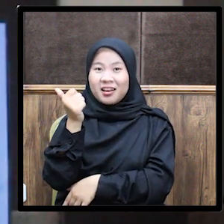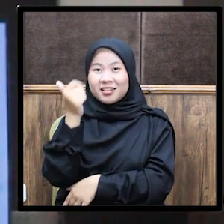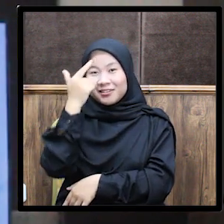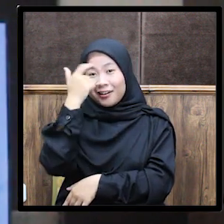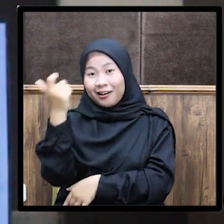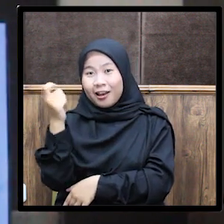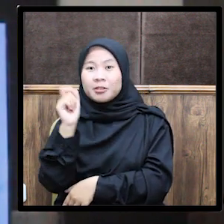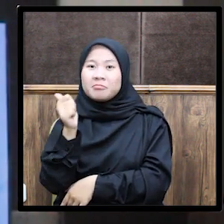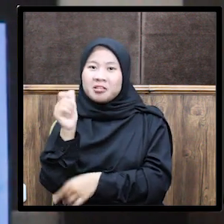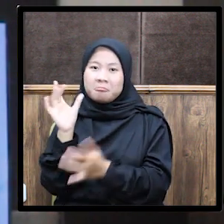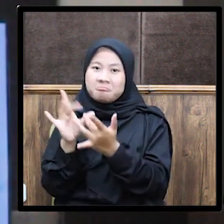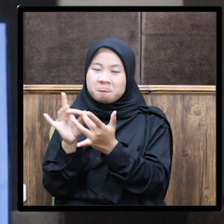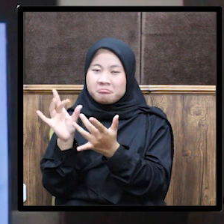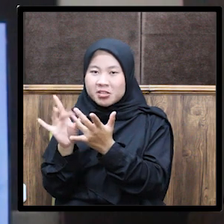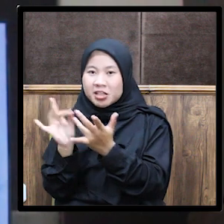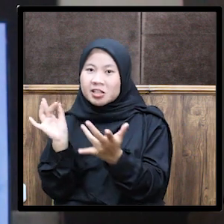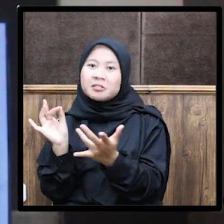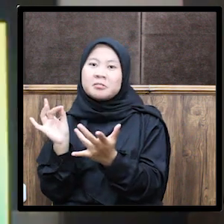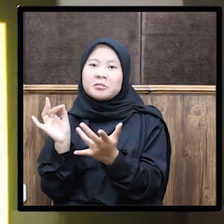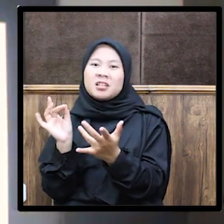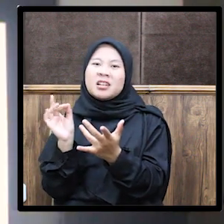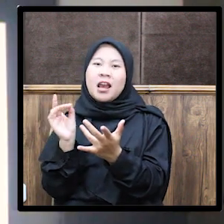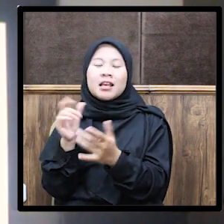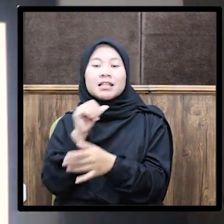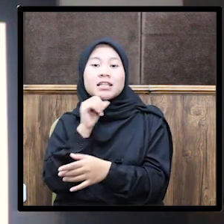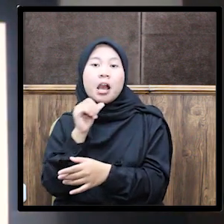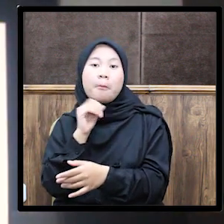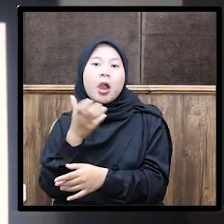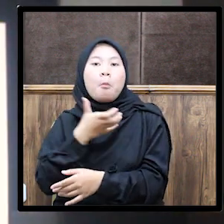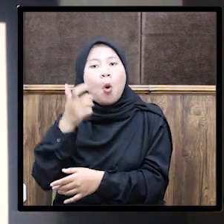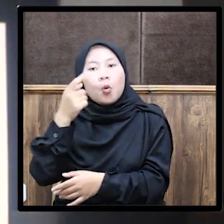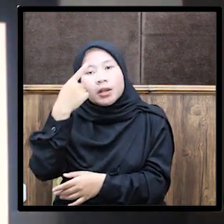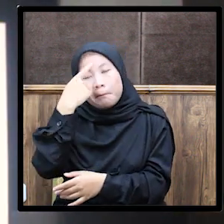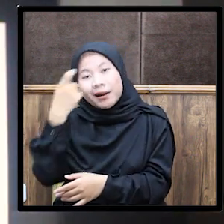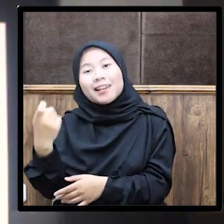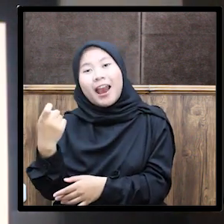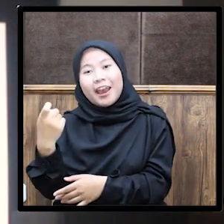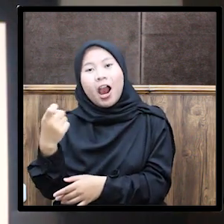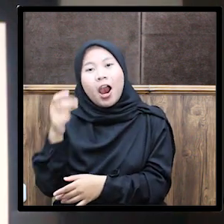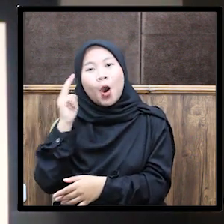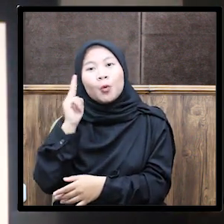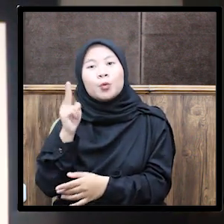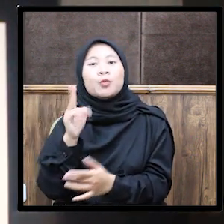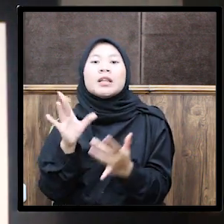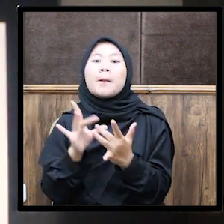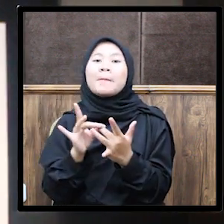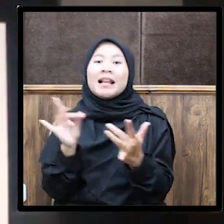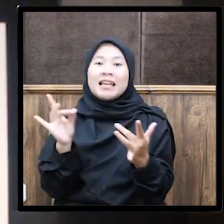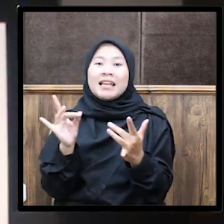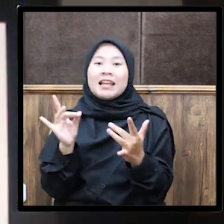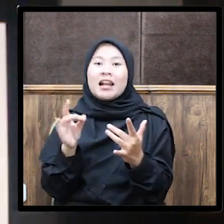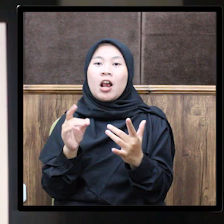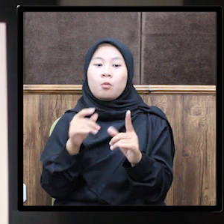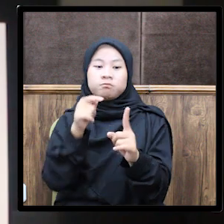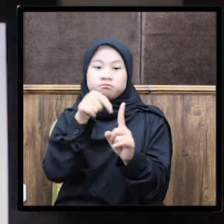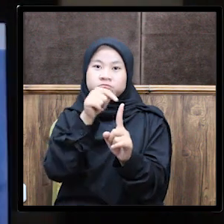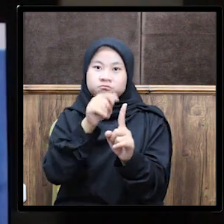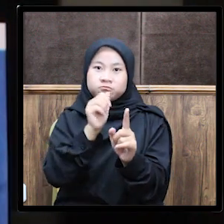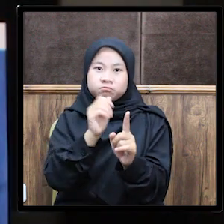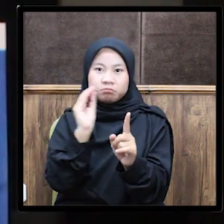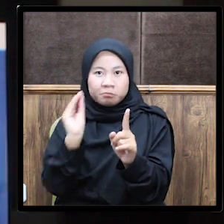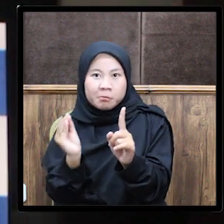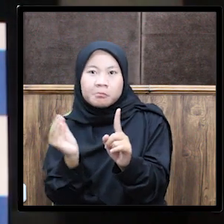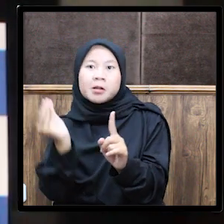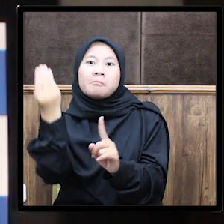menentukan siapa sebetulnya yang akan kita percaya untuk kita pilih, dan setelah jadi ya mari kita kawal sama-sama gitu.